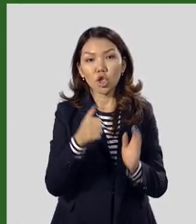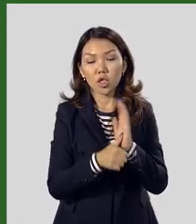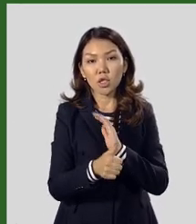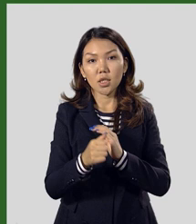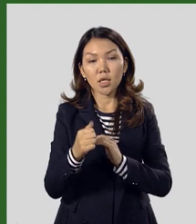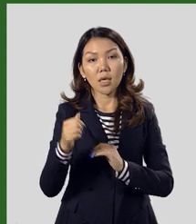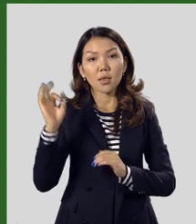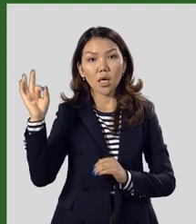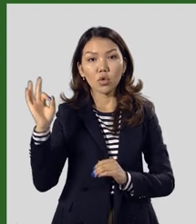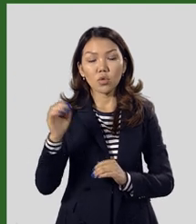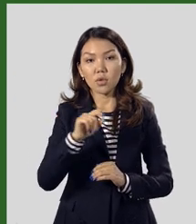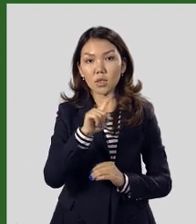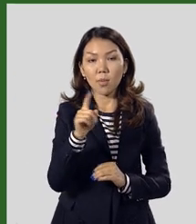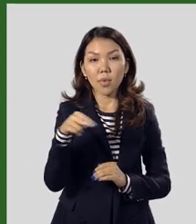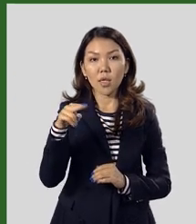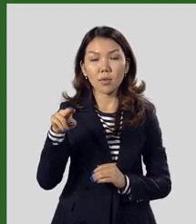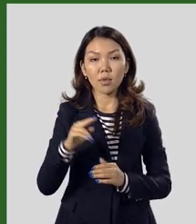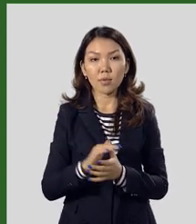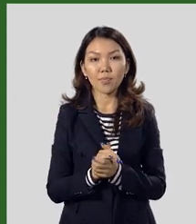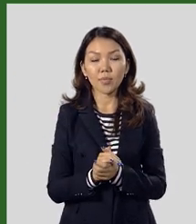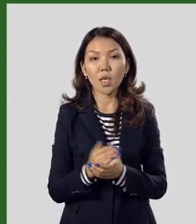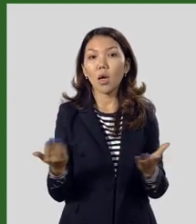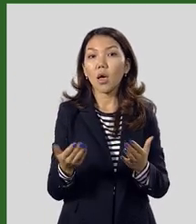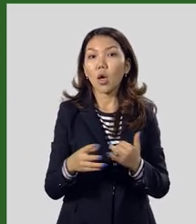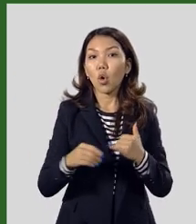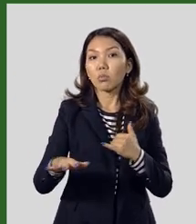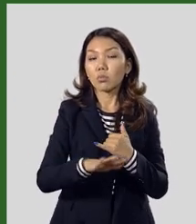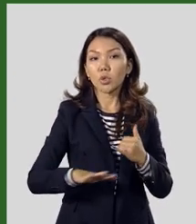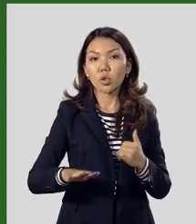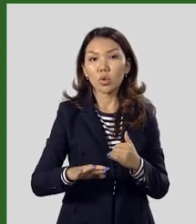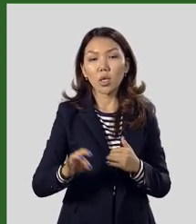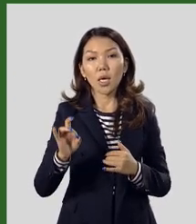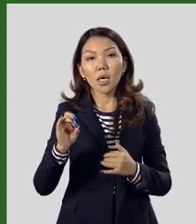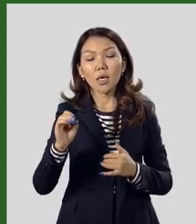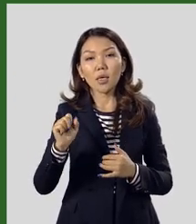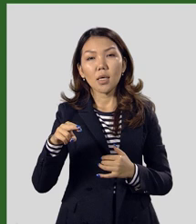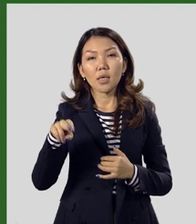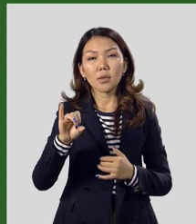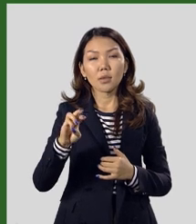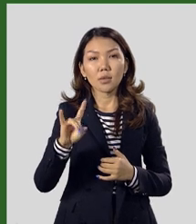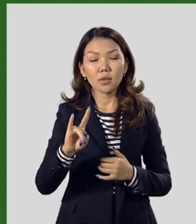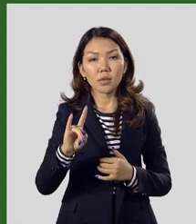берегу какого материка радисты первыми услышат сигнал СОС?